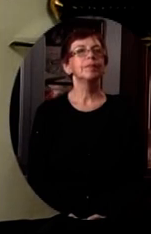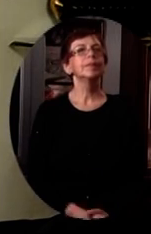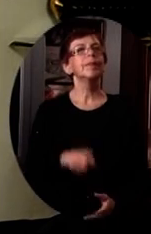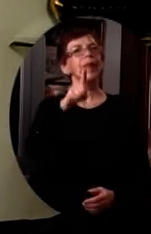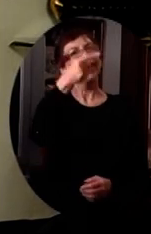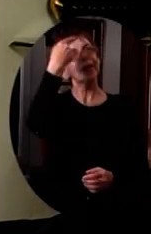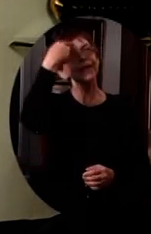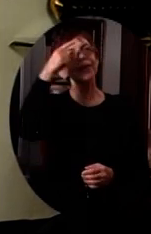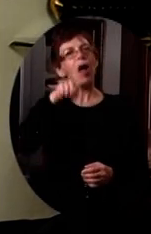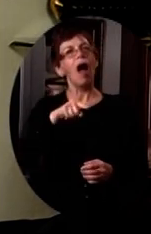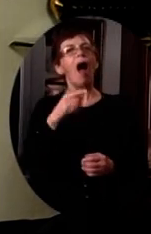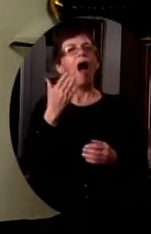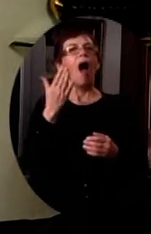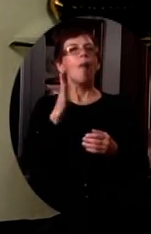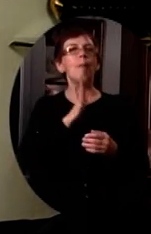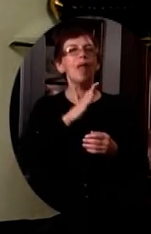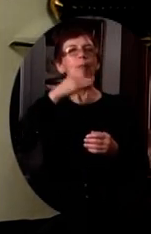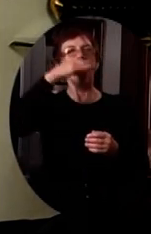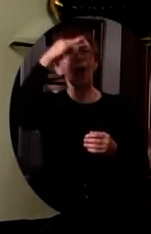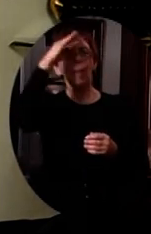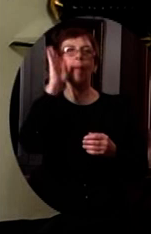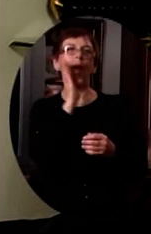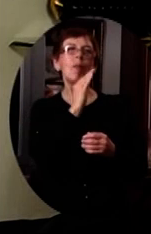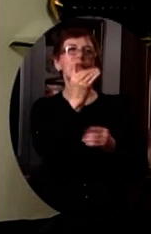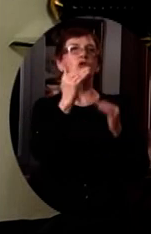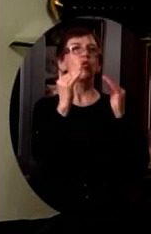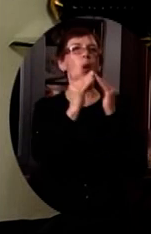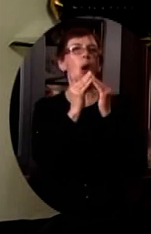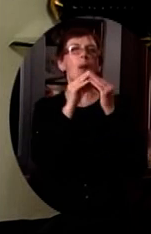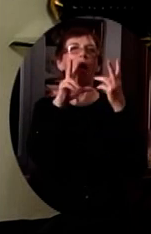את יודעת איזו שפה ההורים דיברו בבית?